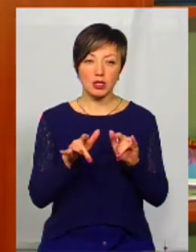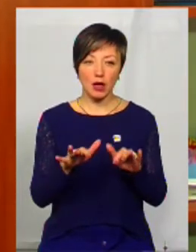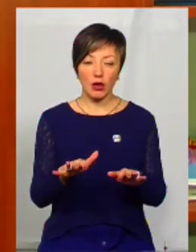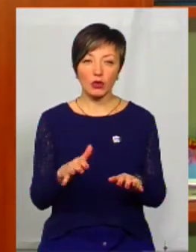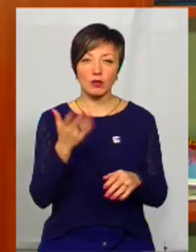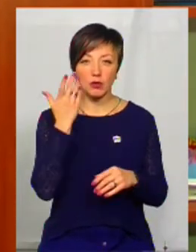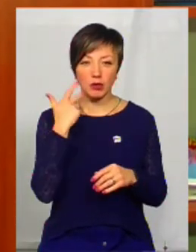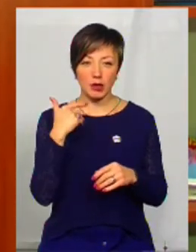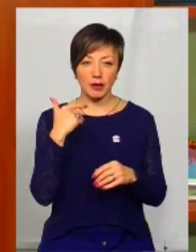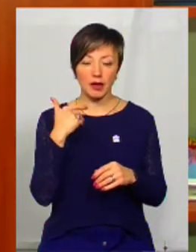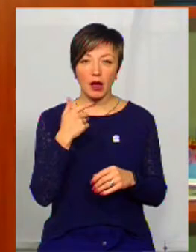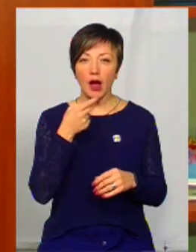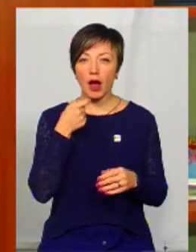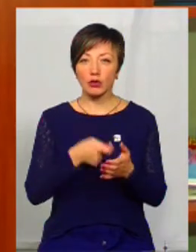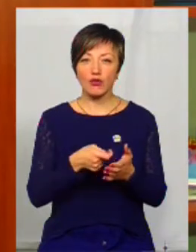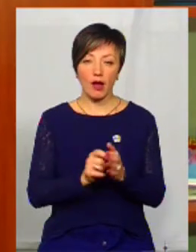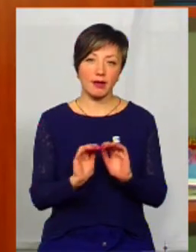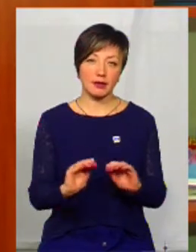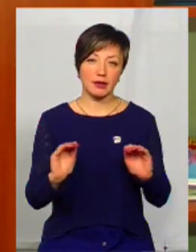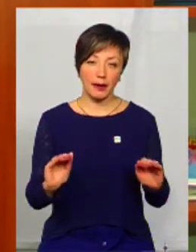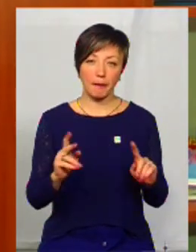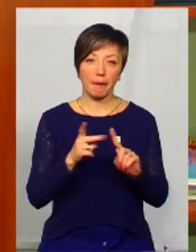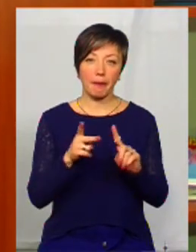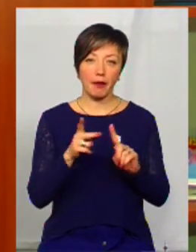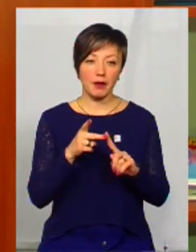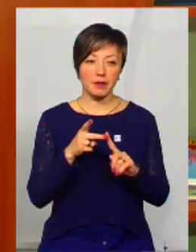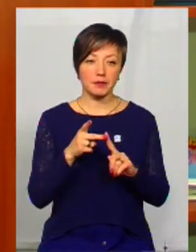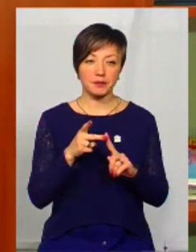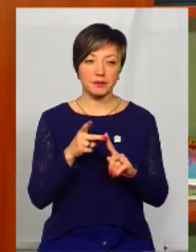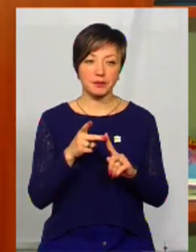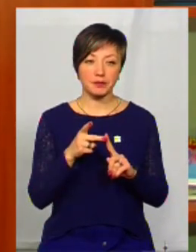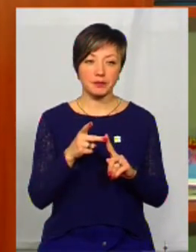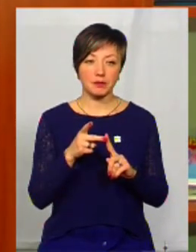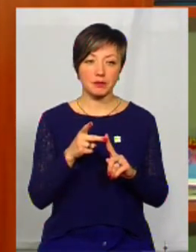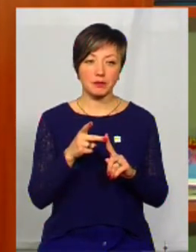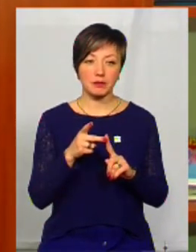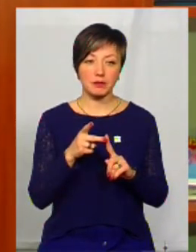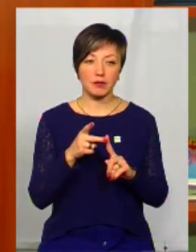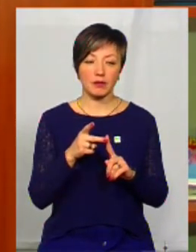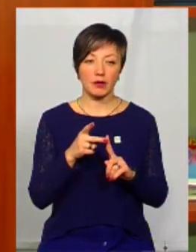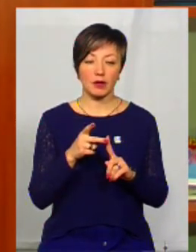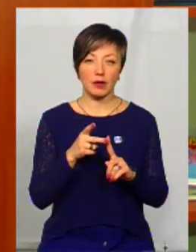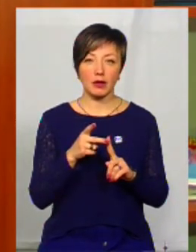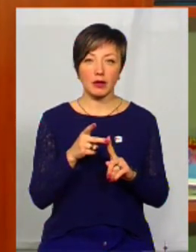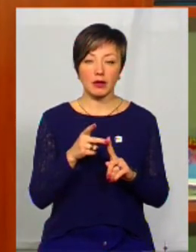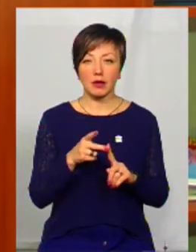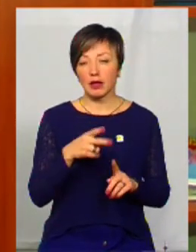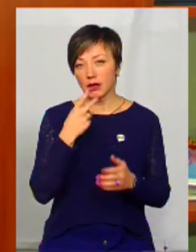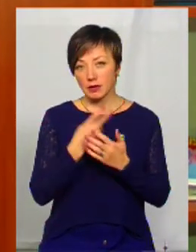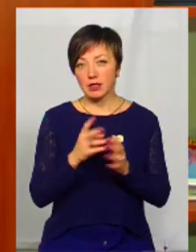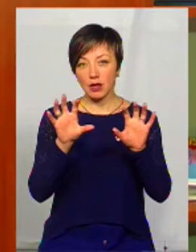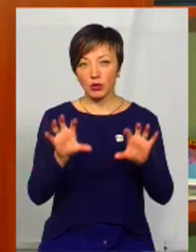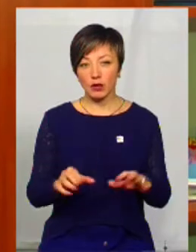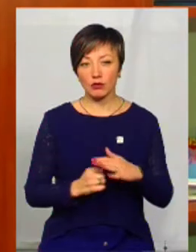при харчуванні дітей. Потім цей план переходить, ну, зсилаючись на законодавчу